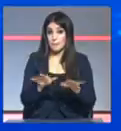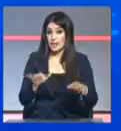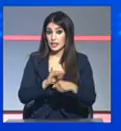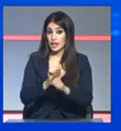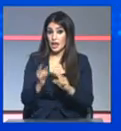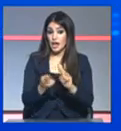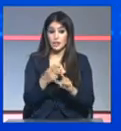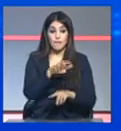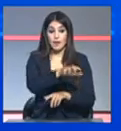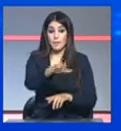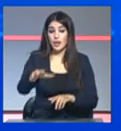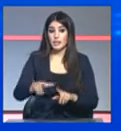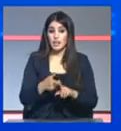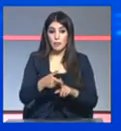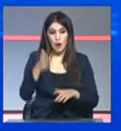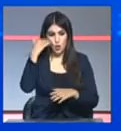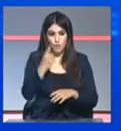خاصه في المناطق